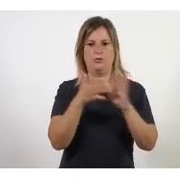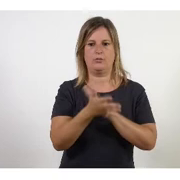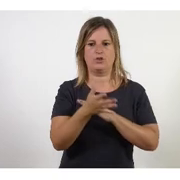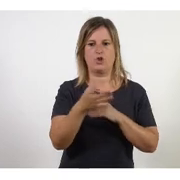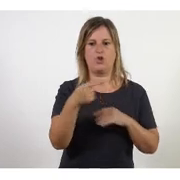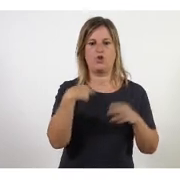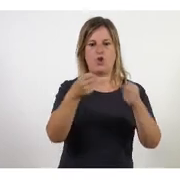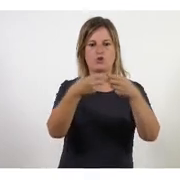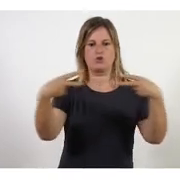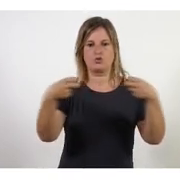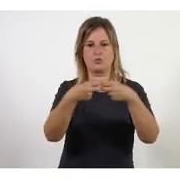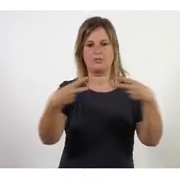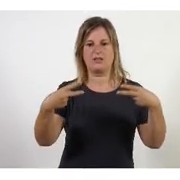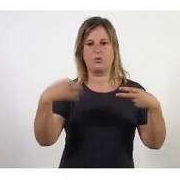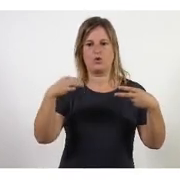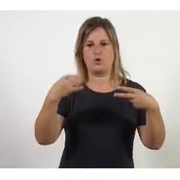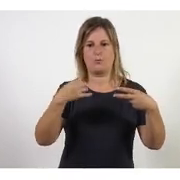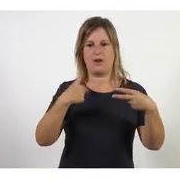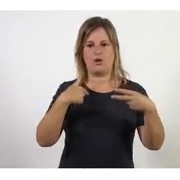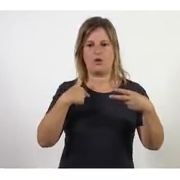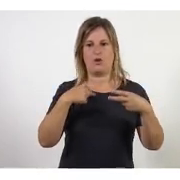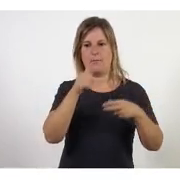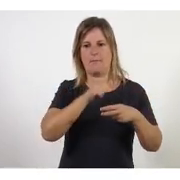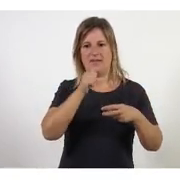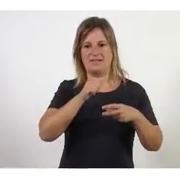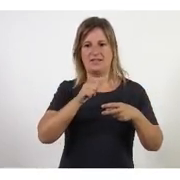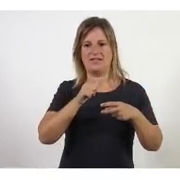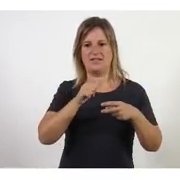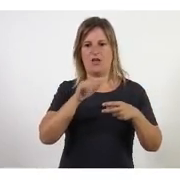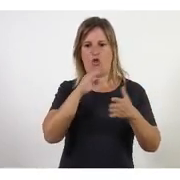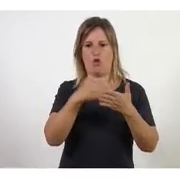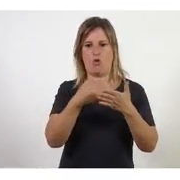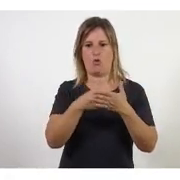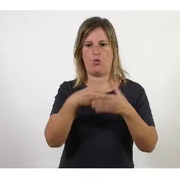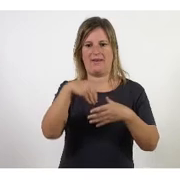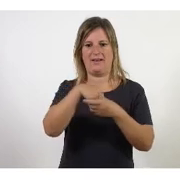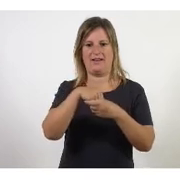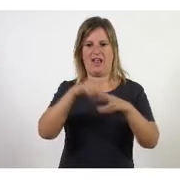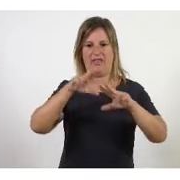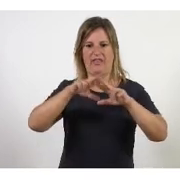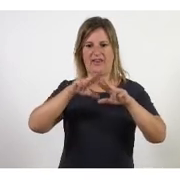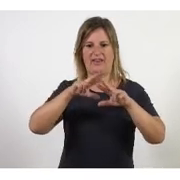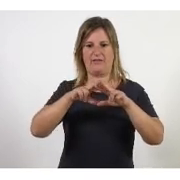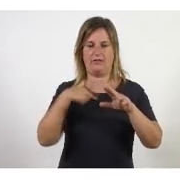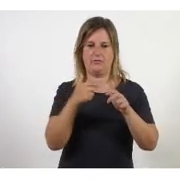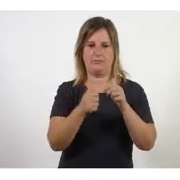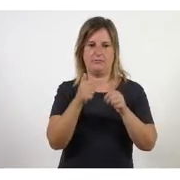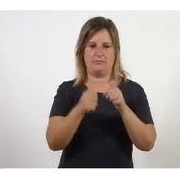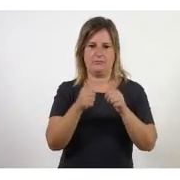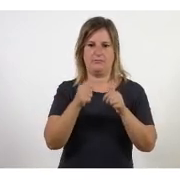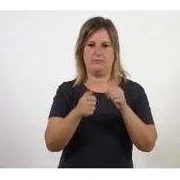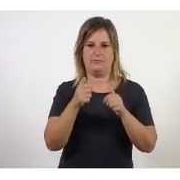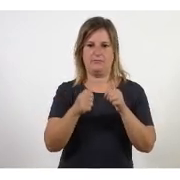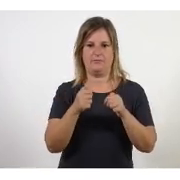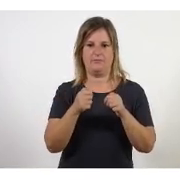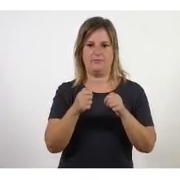me'ls col·loco, els pico, amb paciència, amb un document que tinc a Google Drive. Vale? I el que faig és, ara